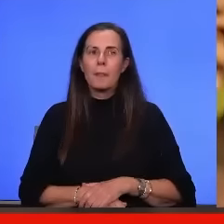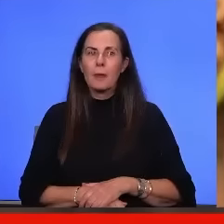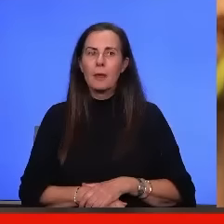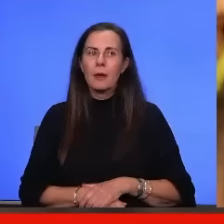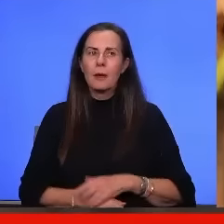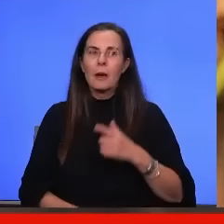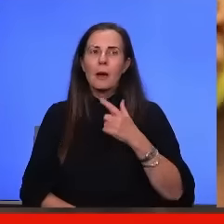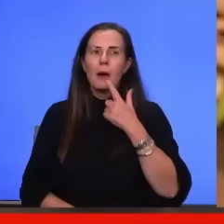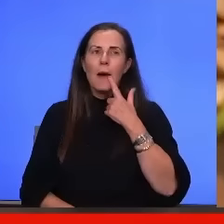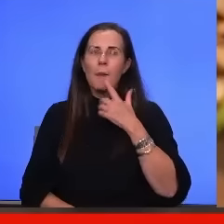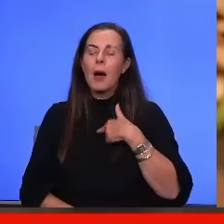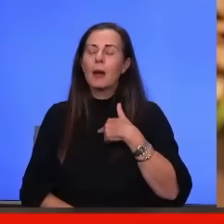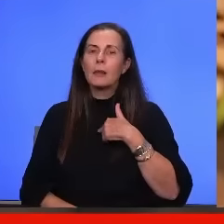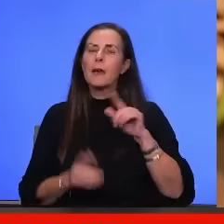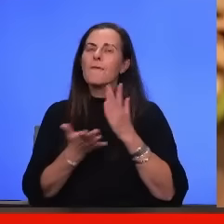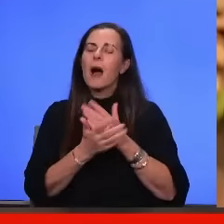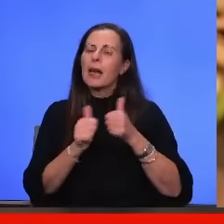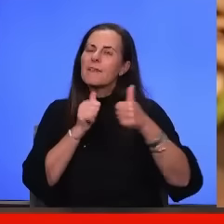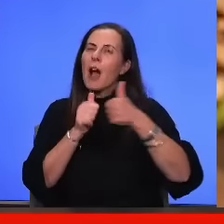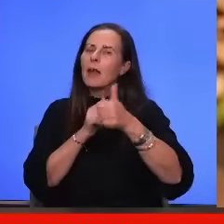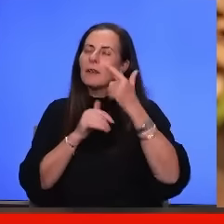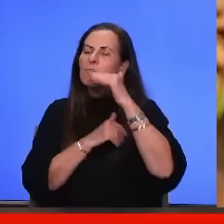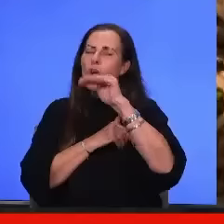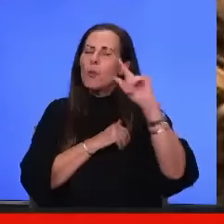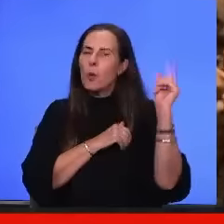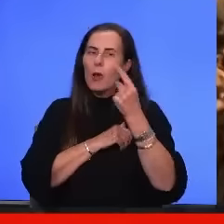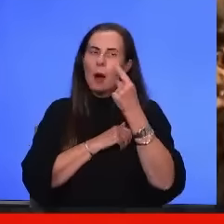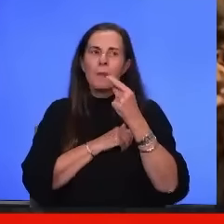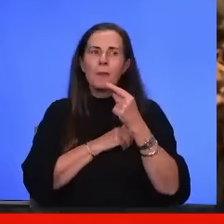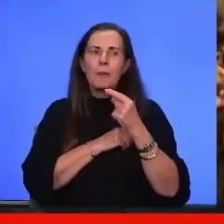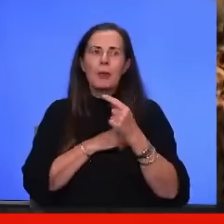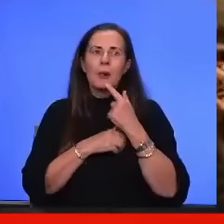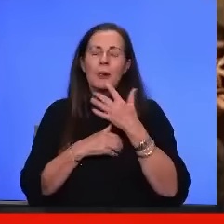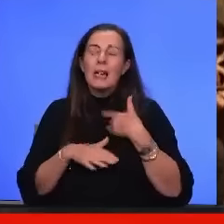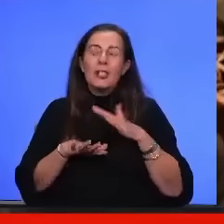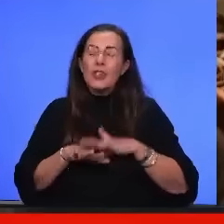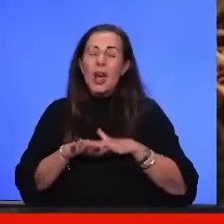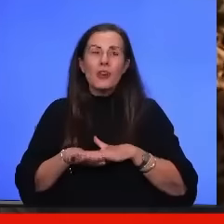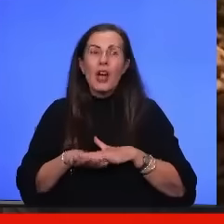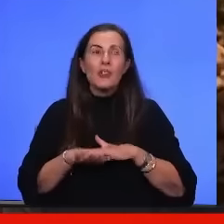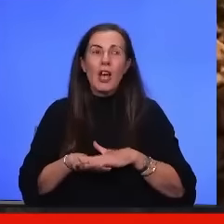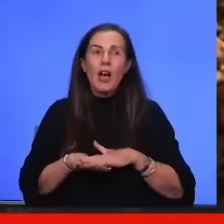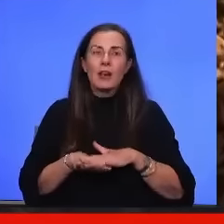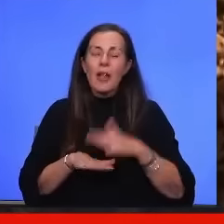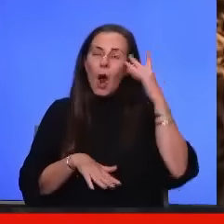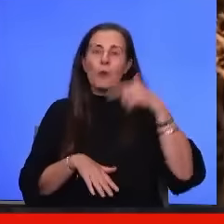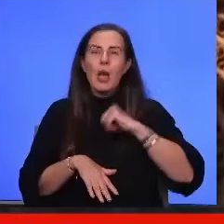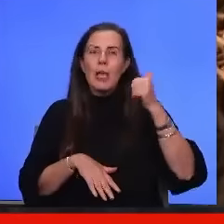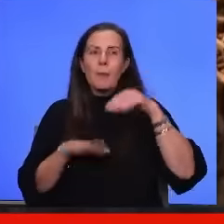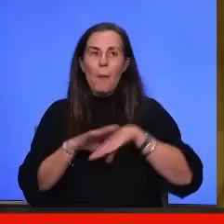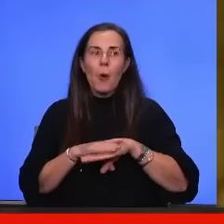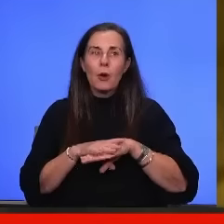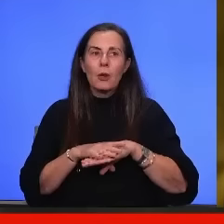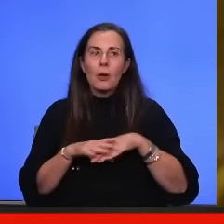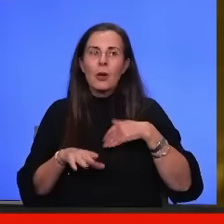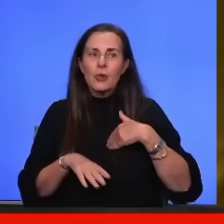שאני אוהב, שהם היו כבר מעליי ממש. כאילו, החלום הכי הכי הכי הכי הכי רחוק שהיה לי, שהייתי בתוך הבור, זה שאני איזה שייצא